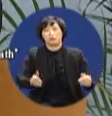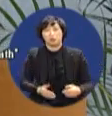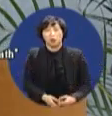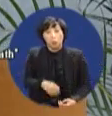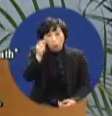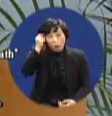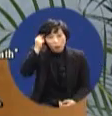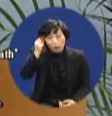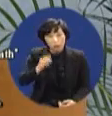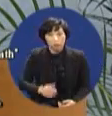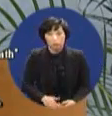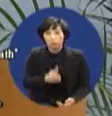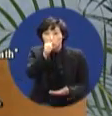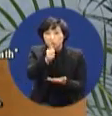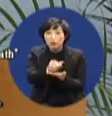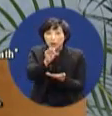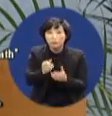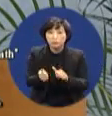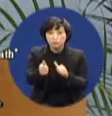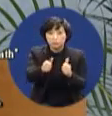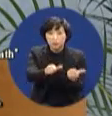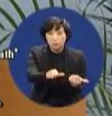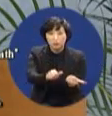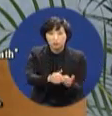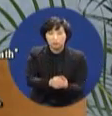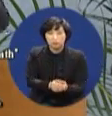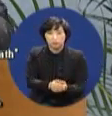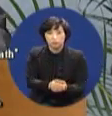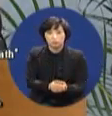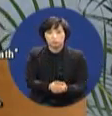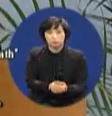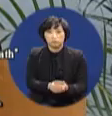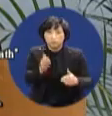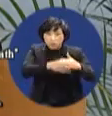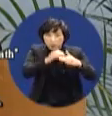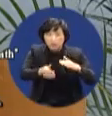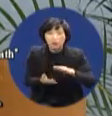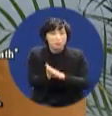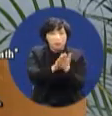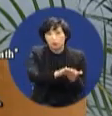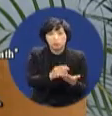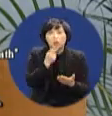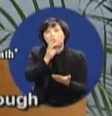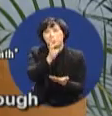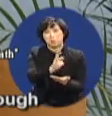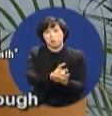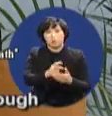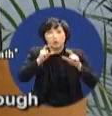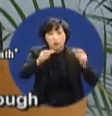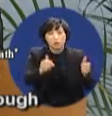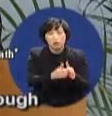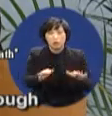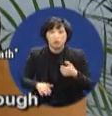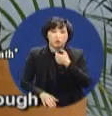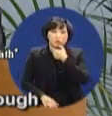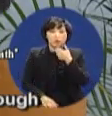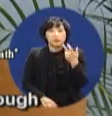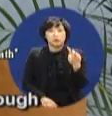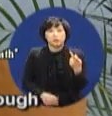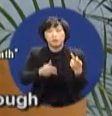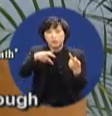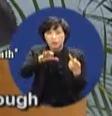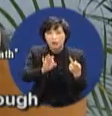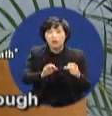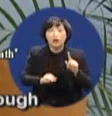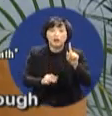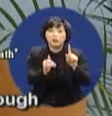왜? 죄값은 사망. 절대 변기할 수 없는 법이에요. 그래서 로마서 12장에도